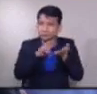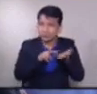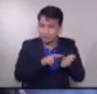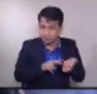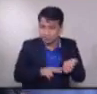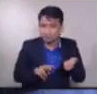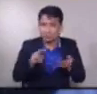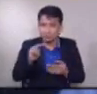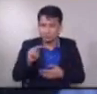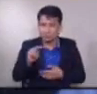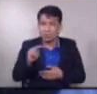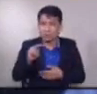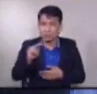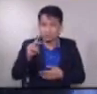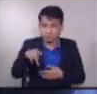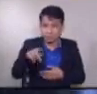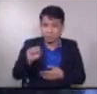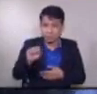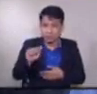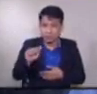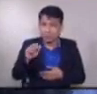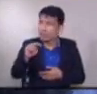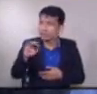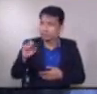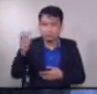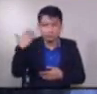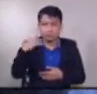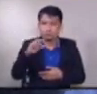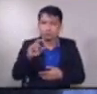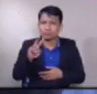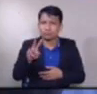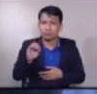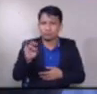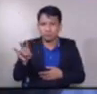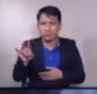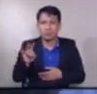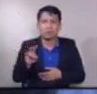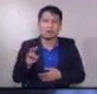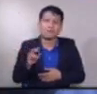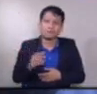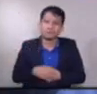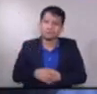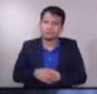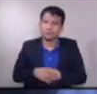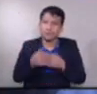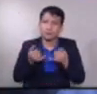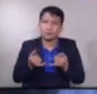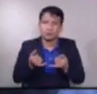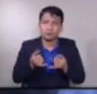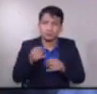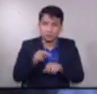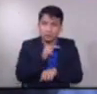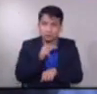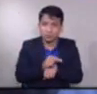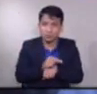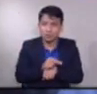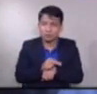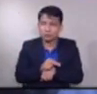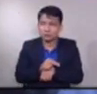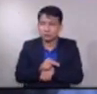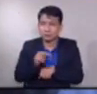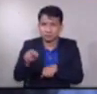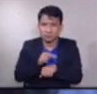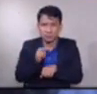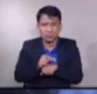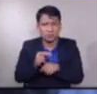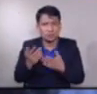ating NSO noong 2007, ito po ay ginagamit ng National Commission Indigenous People